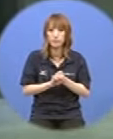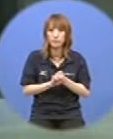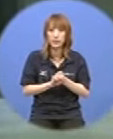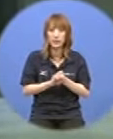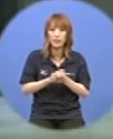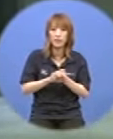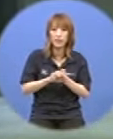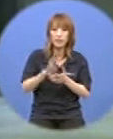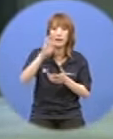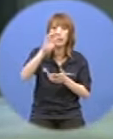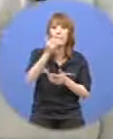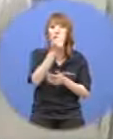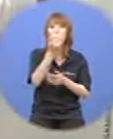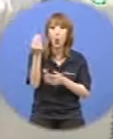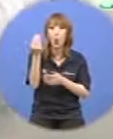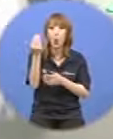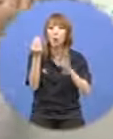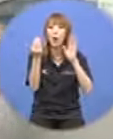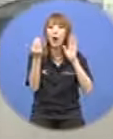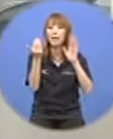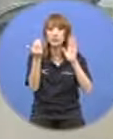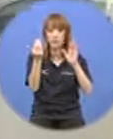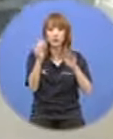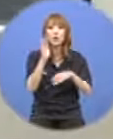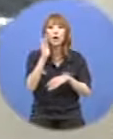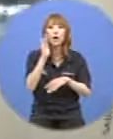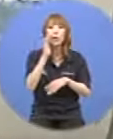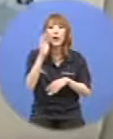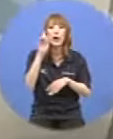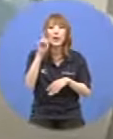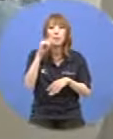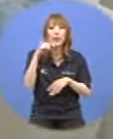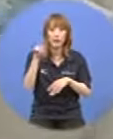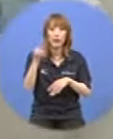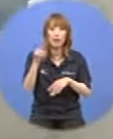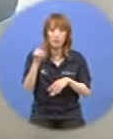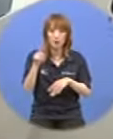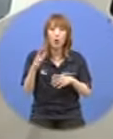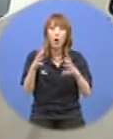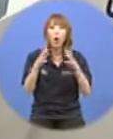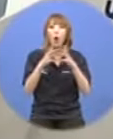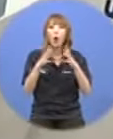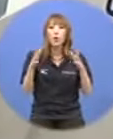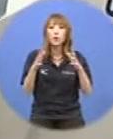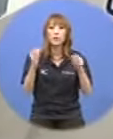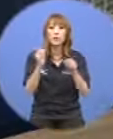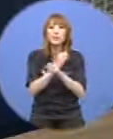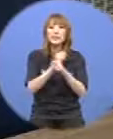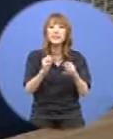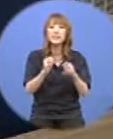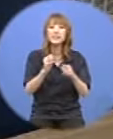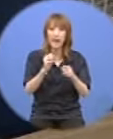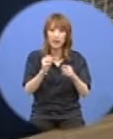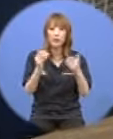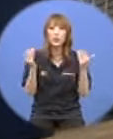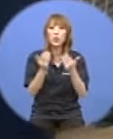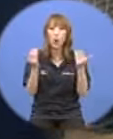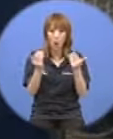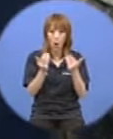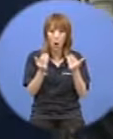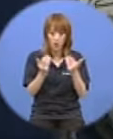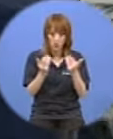ボっていうのは作りましてね、 はい、 で和歌山県 のちょっと大きめの産業群があるんです、 はい、 例えば化学